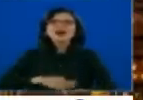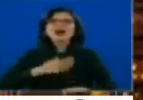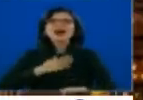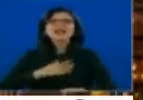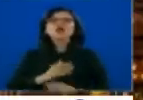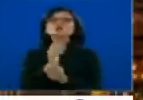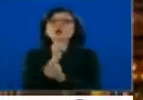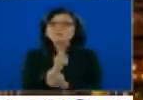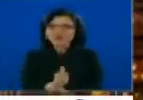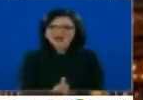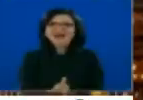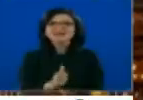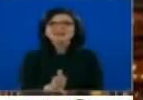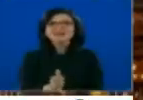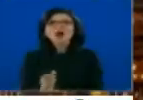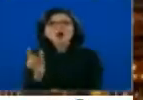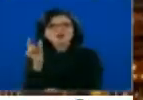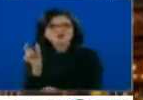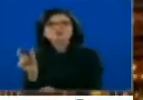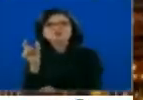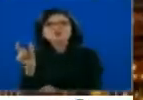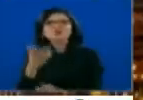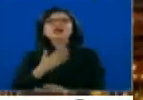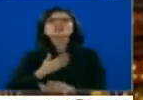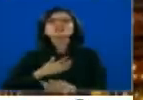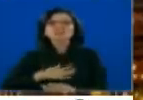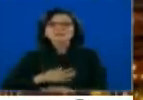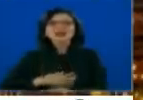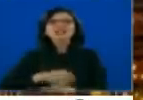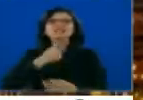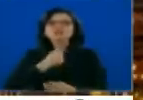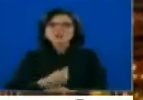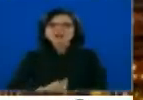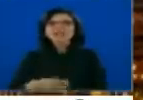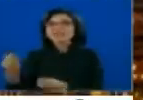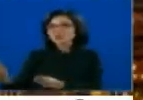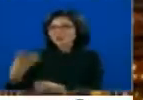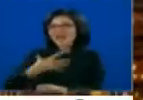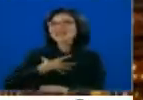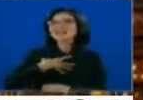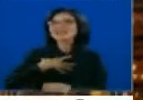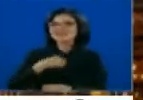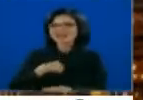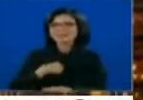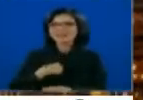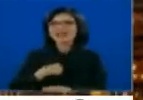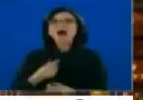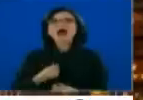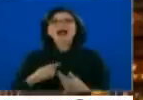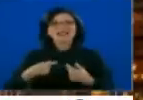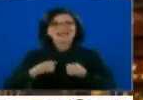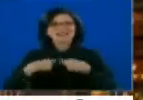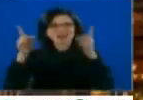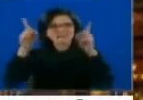seperti itu ada kesabaran kesantunan yang ditularkan kepada kami Dan kemudian untuk mendidik kami untuk berubah karena hidup